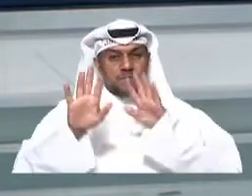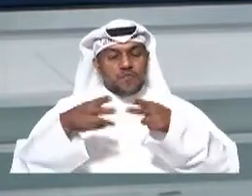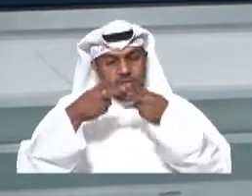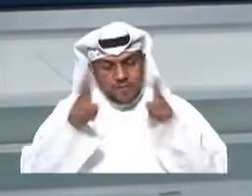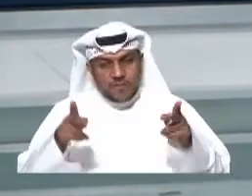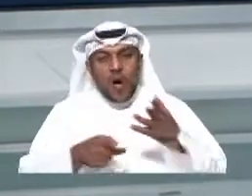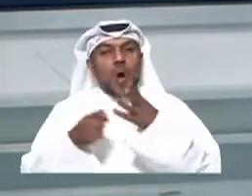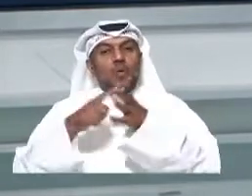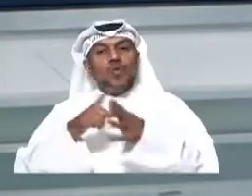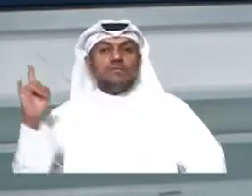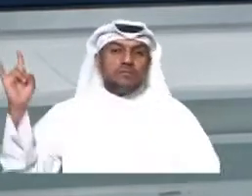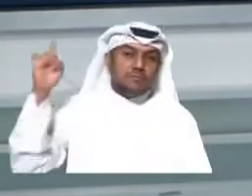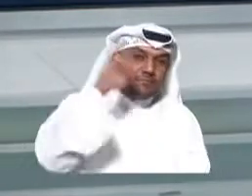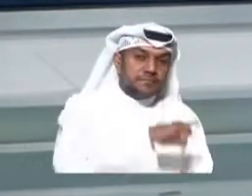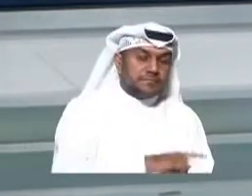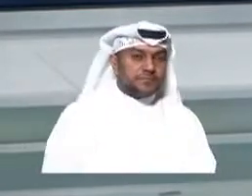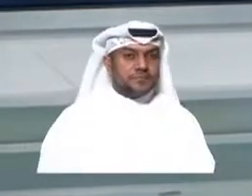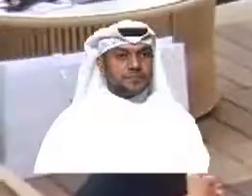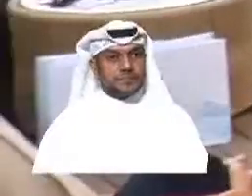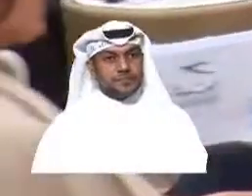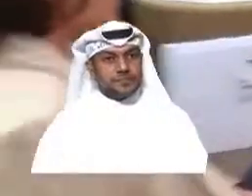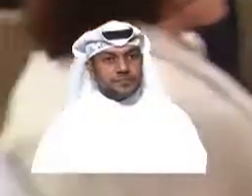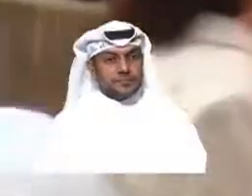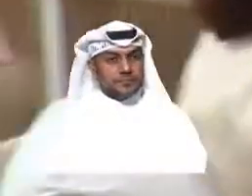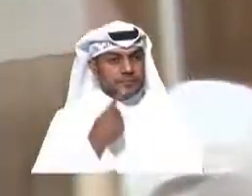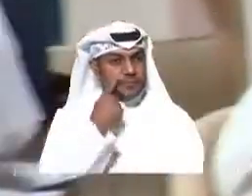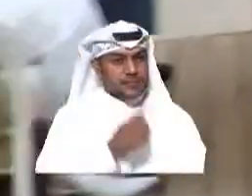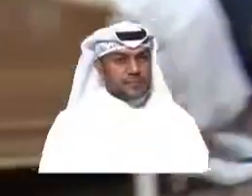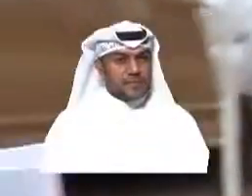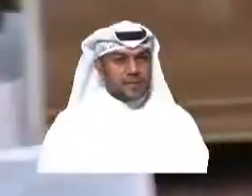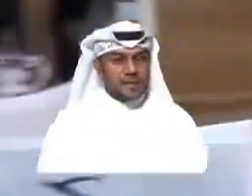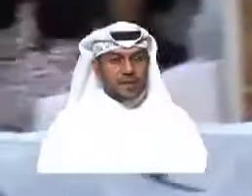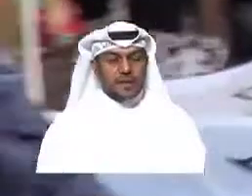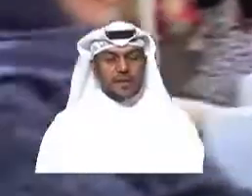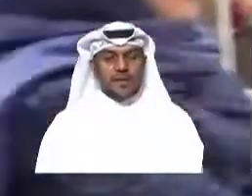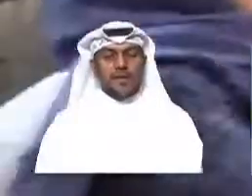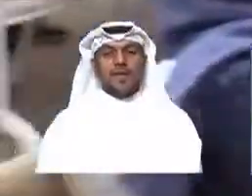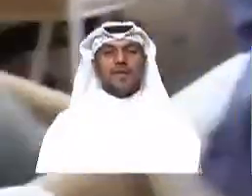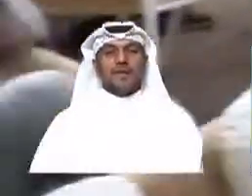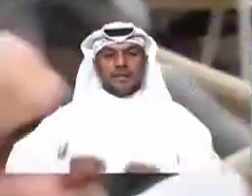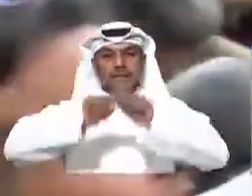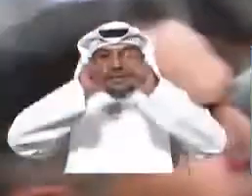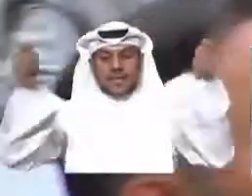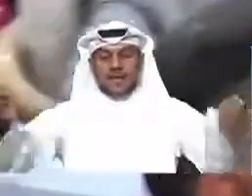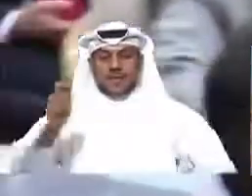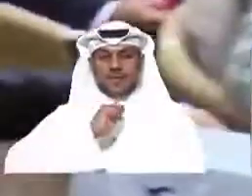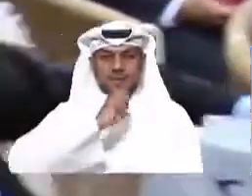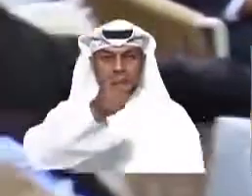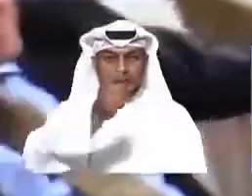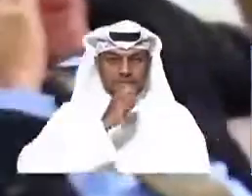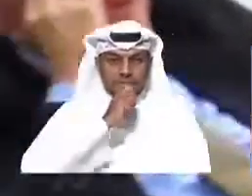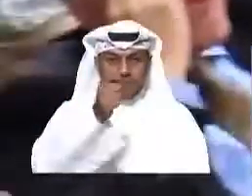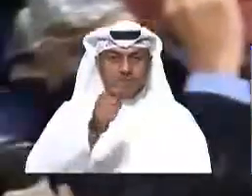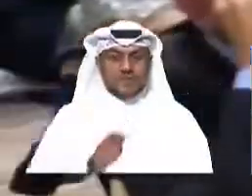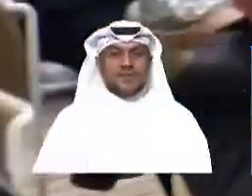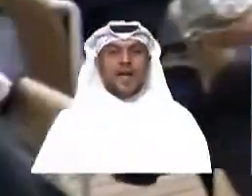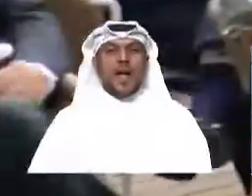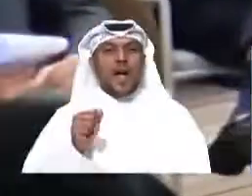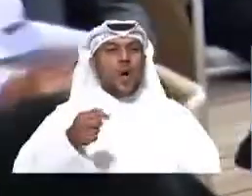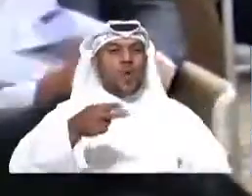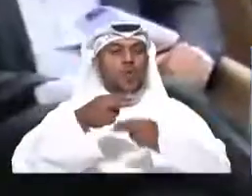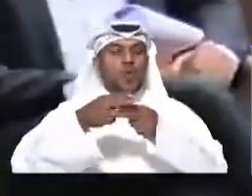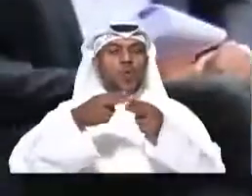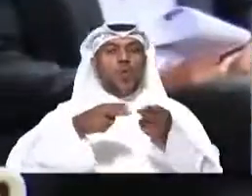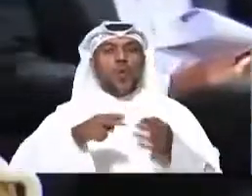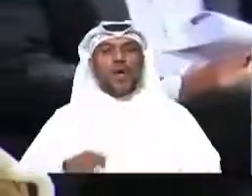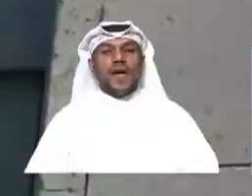في سياق هذا التقرير. في مؤتمر صحفي عقد في العاصمة الإسبانية دشنت الخطوط الجوية الكويتية